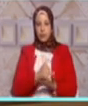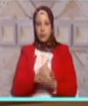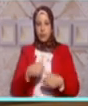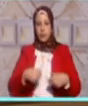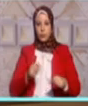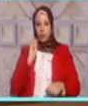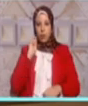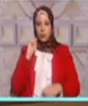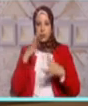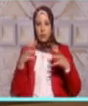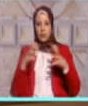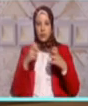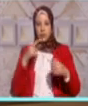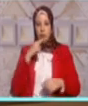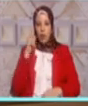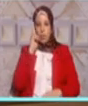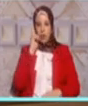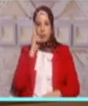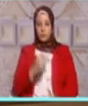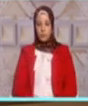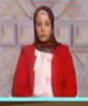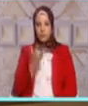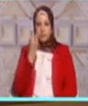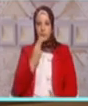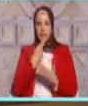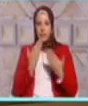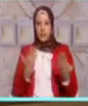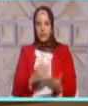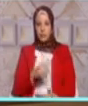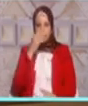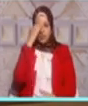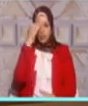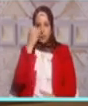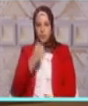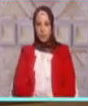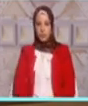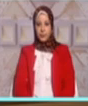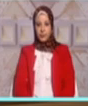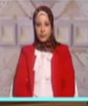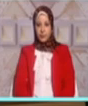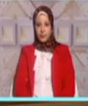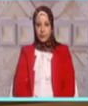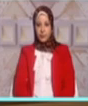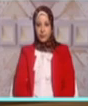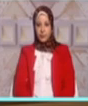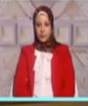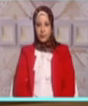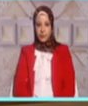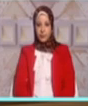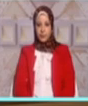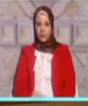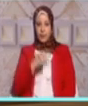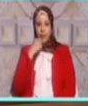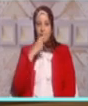لنقف على تفاصيل الخبر. مساء الخير يا فندم. أهلا وسهلا أستاذ أمنية. أهلا بك يا أستاذ كمال. ويعني